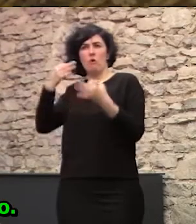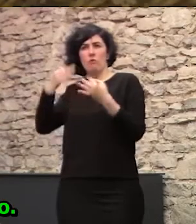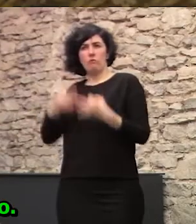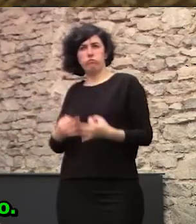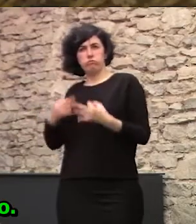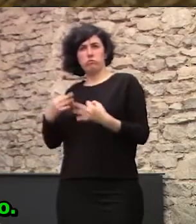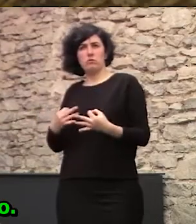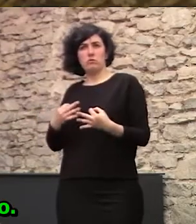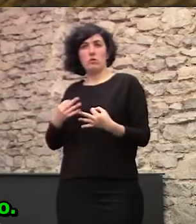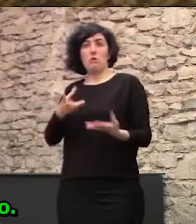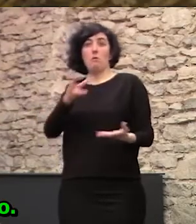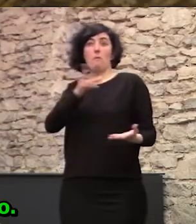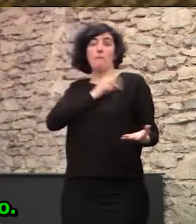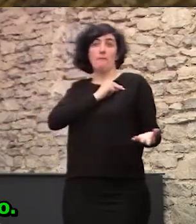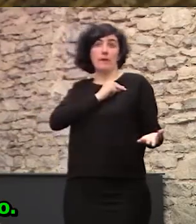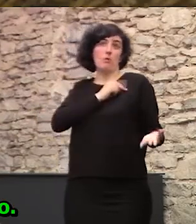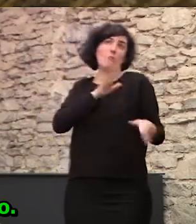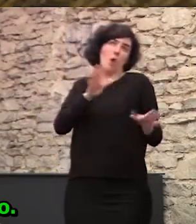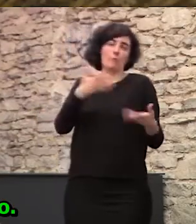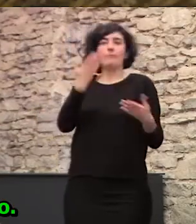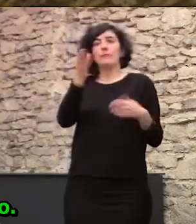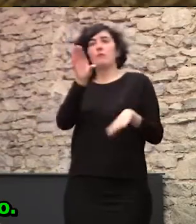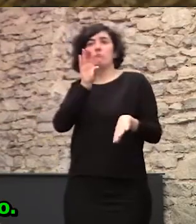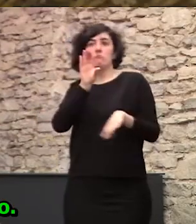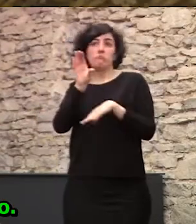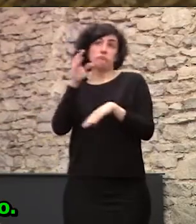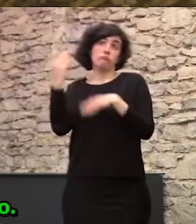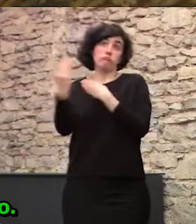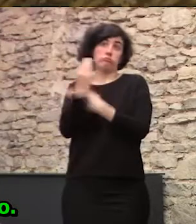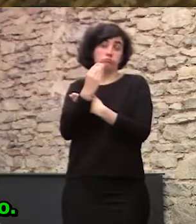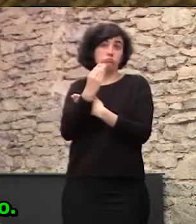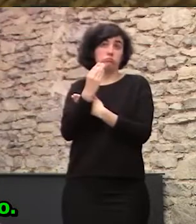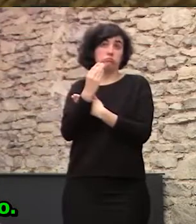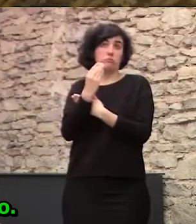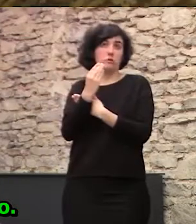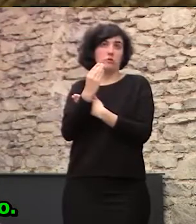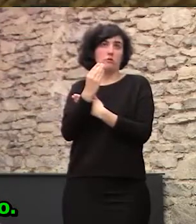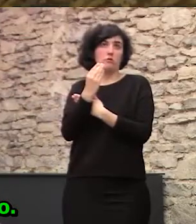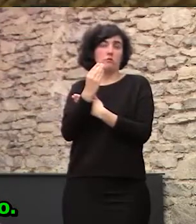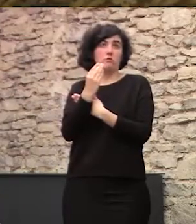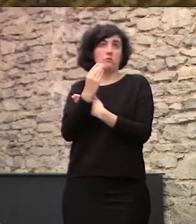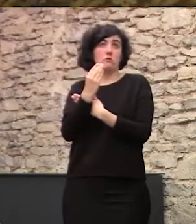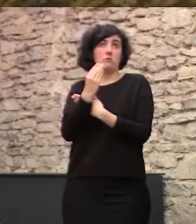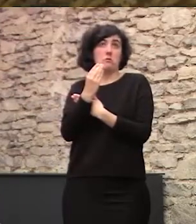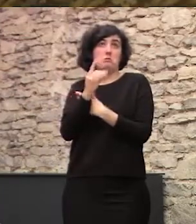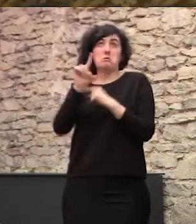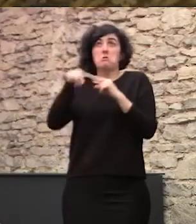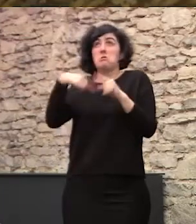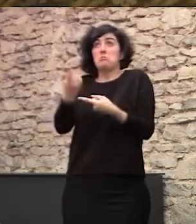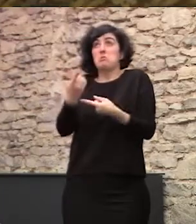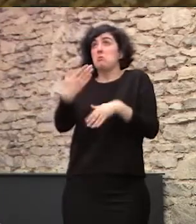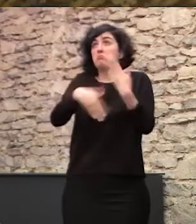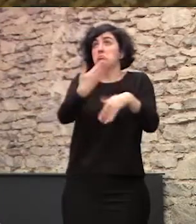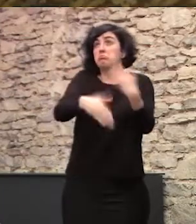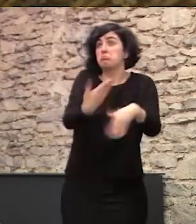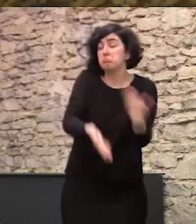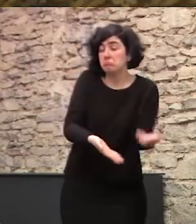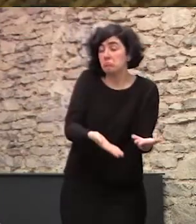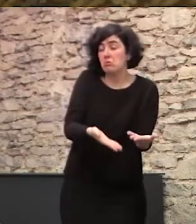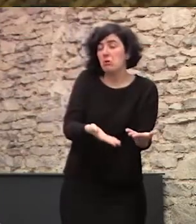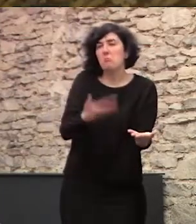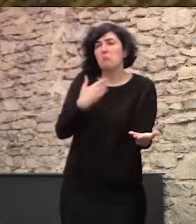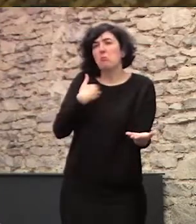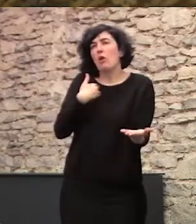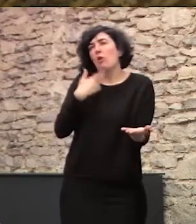gero, sari eman zidaten, bueno, beka eman zidaten orduan ja, pixka bat, ja horrela gartu zen, talisto, baina, bai,